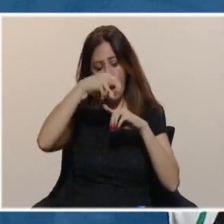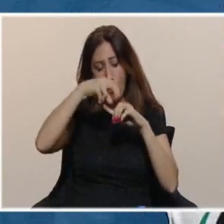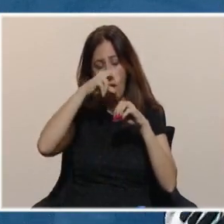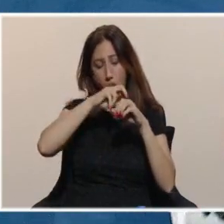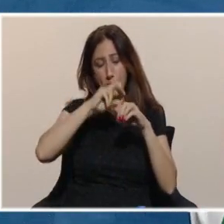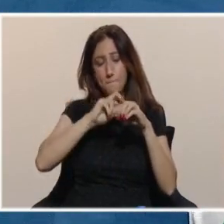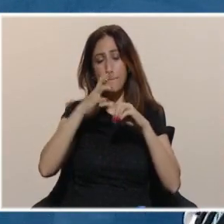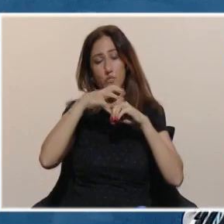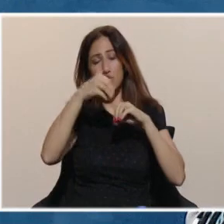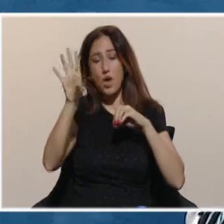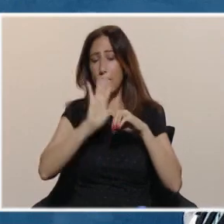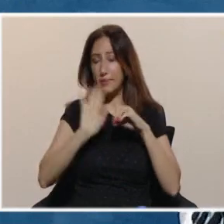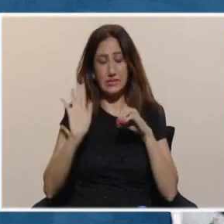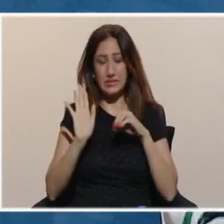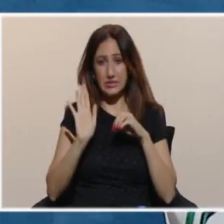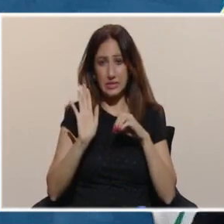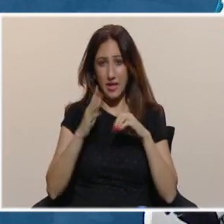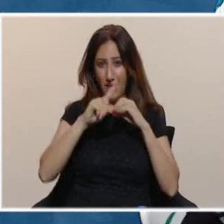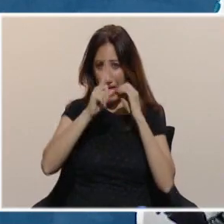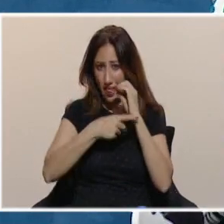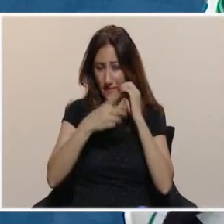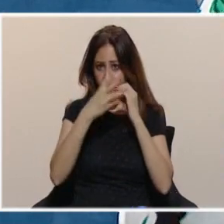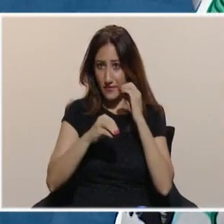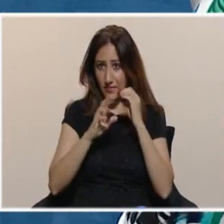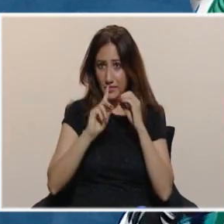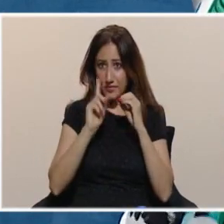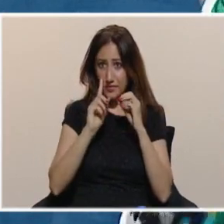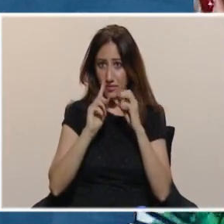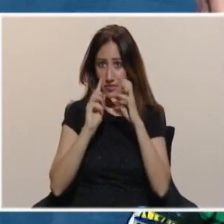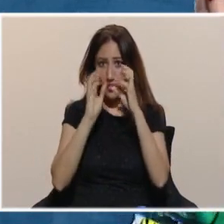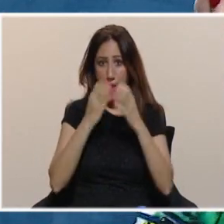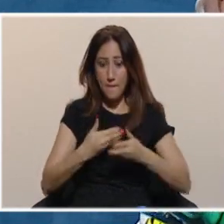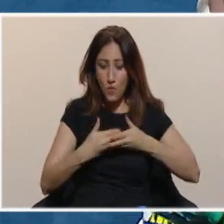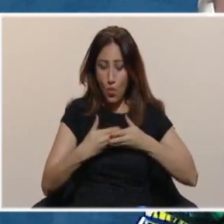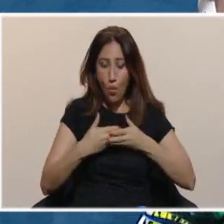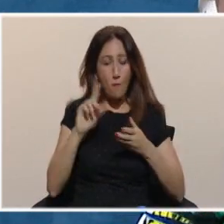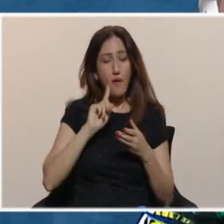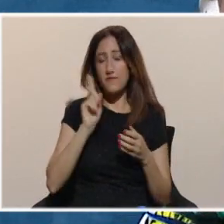هو شكل الرحم ما يشيلش بيبي، ما يشيلش بيبي.